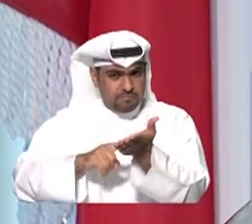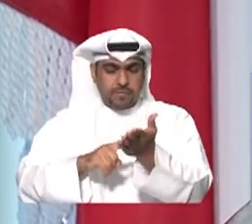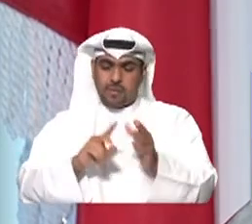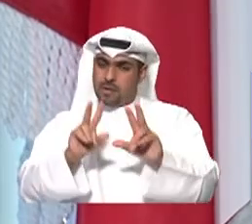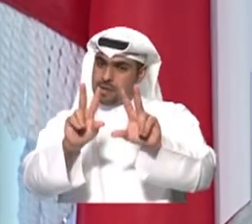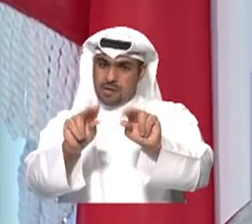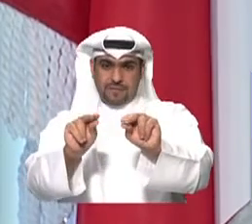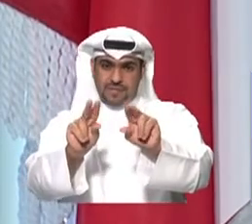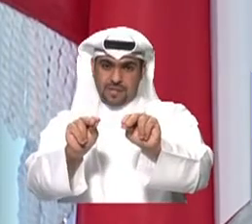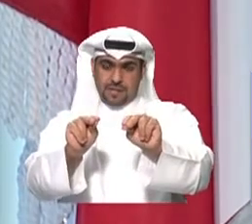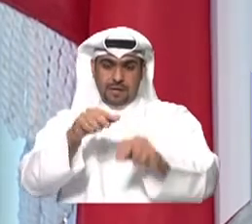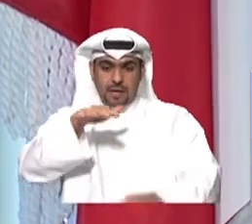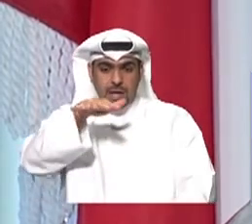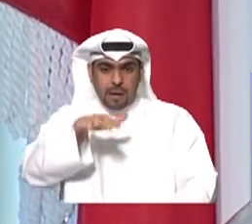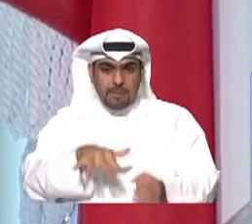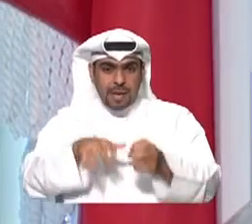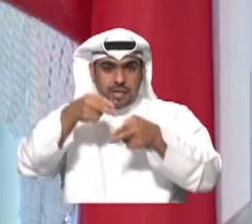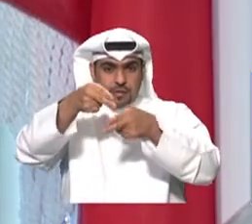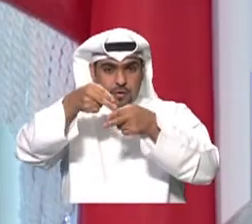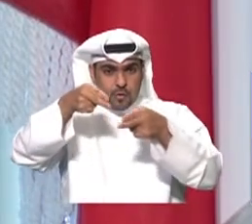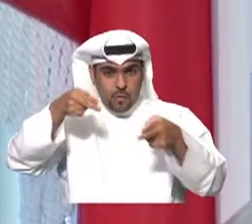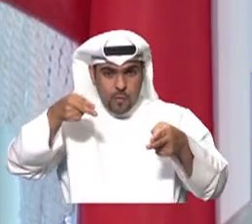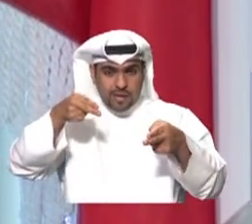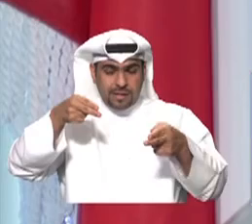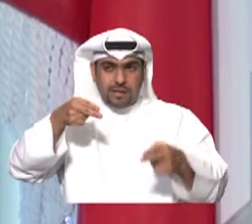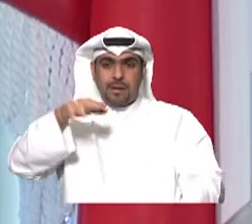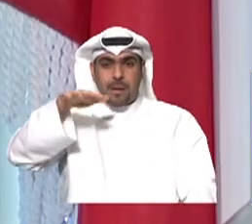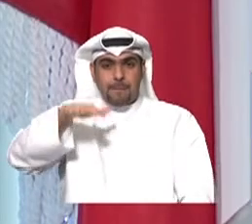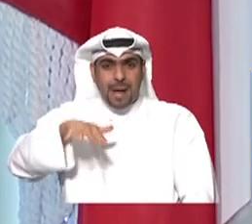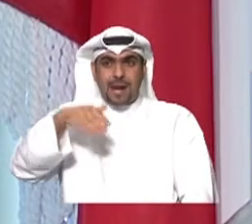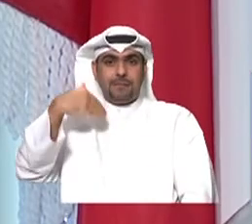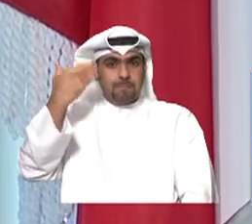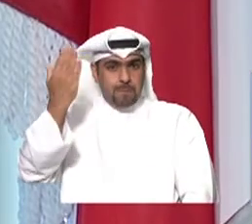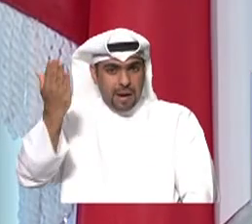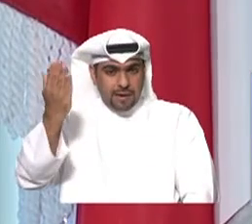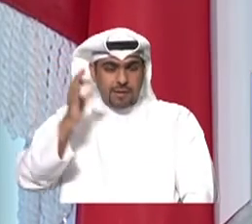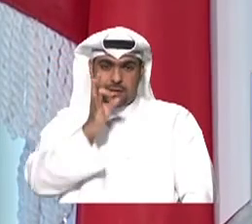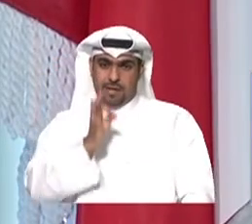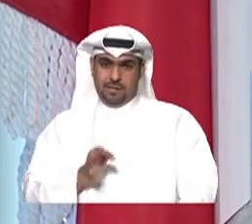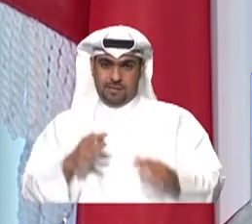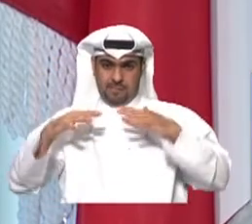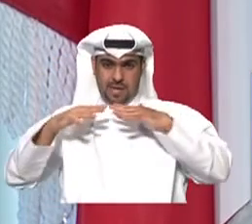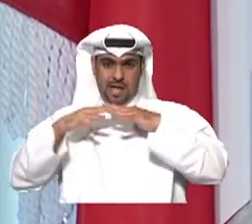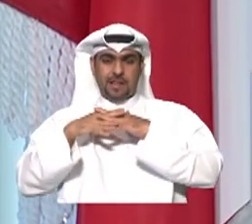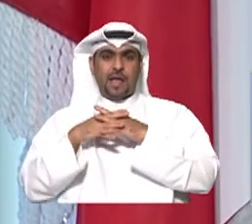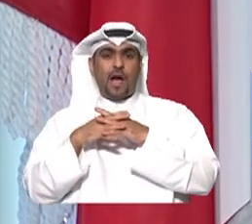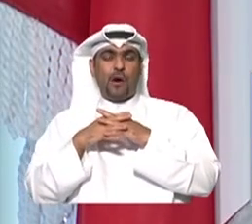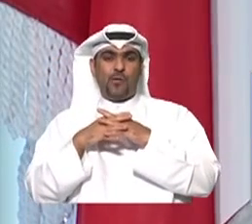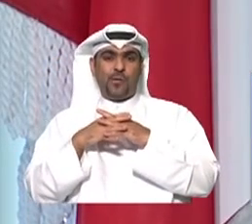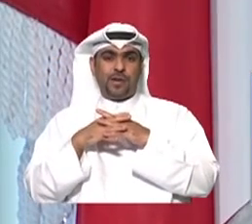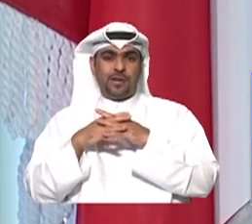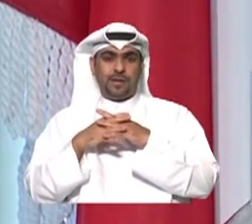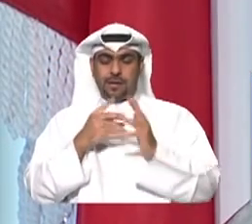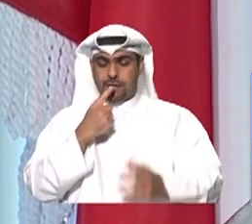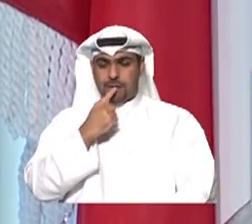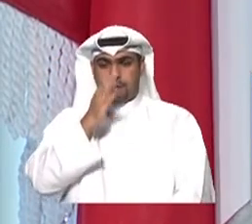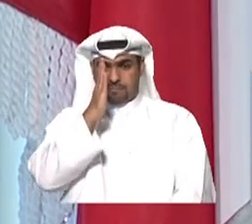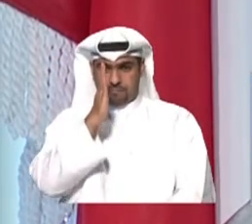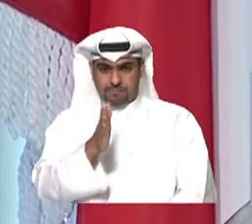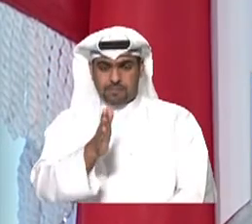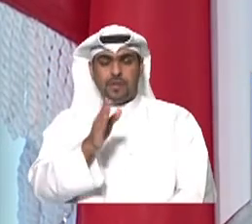بذات المصير، هناك عالم جديد ينتظرنا، فلنجدد الأمل بالعمل ولنصدق القول